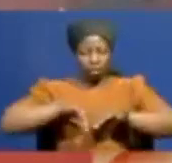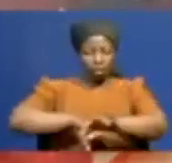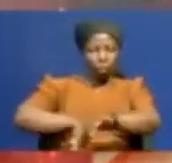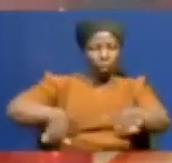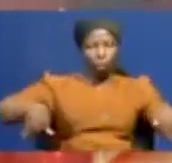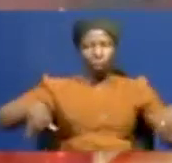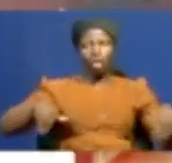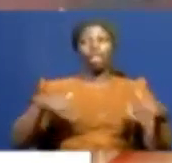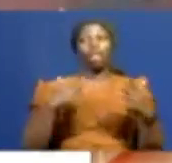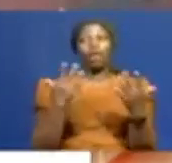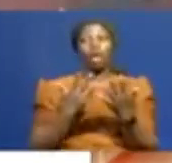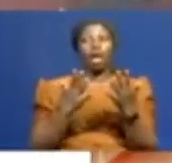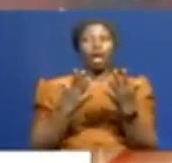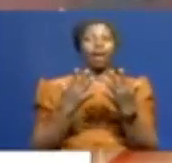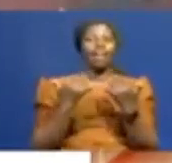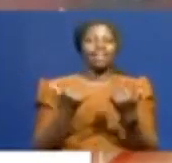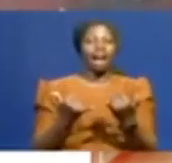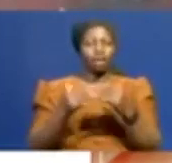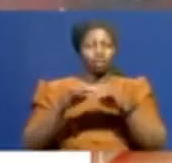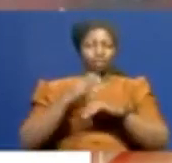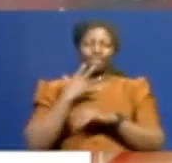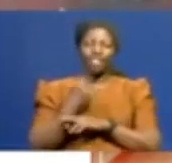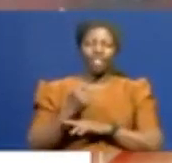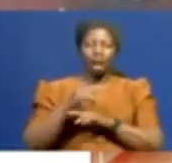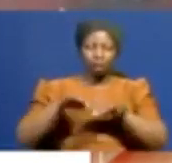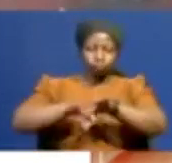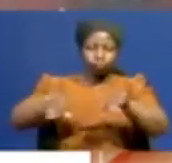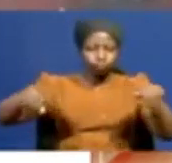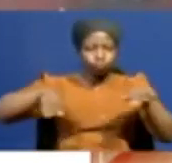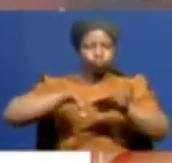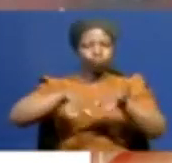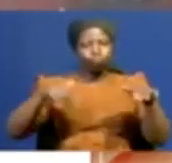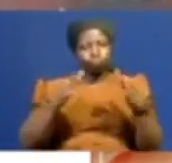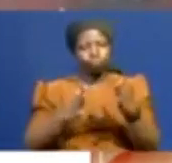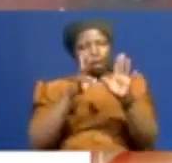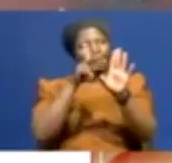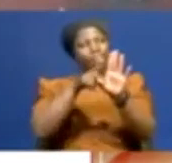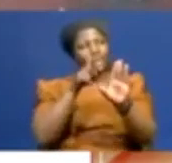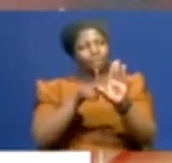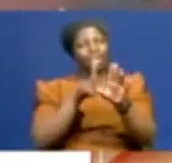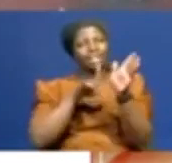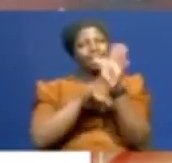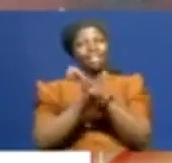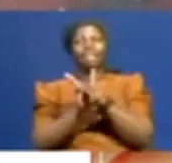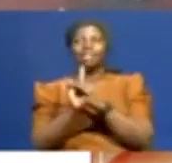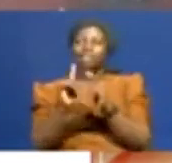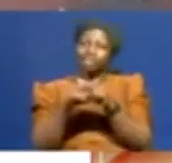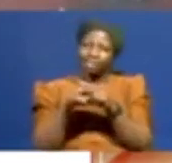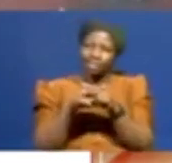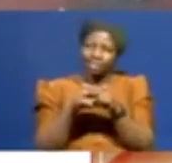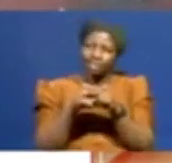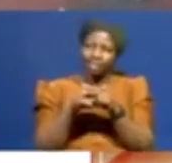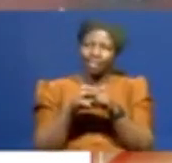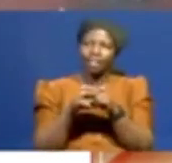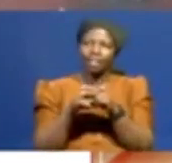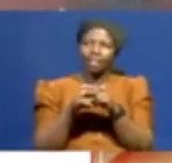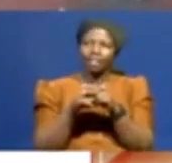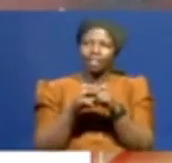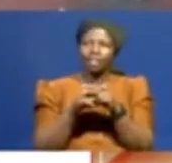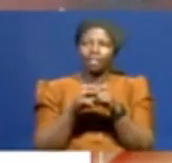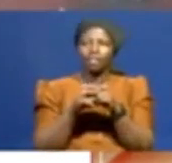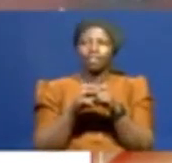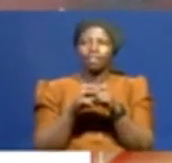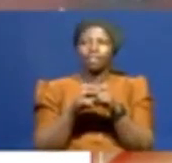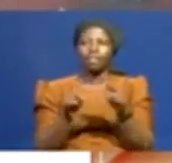zaidi ya waogeleaji chipukizi 500 wanashiriki kwenye mashindano ya majaribio ya kitaifa ya waogeleaji yaliyoanza leo katika uwanja wa